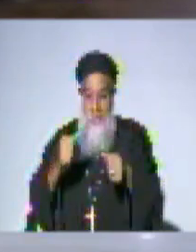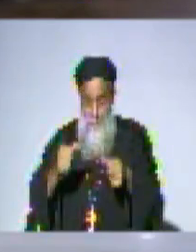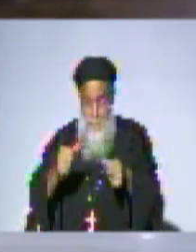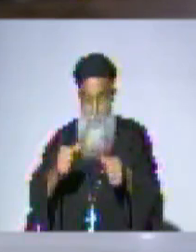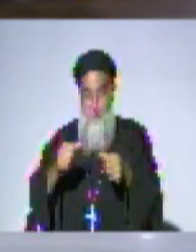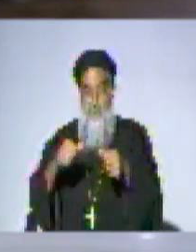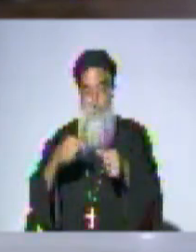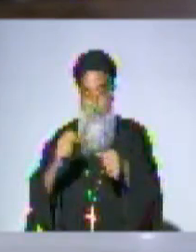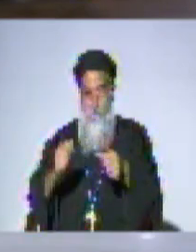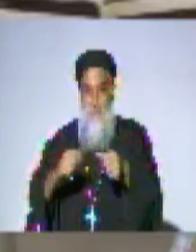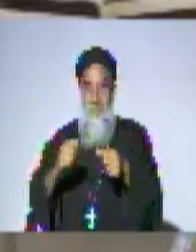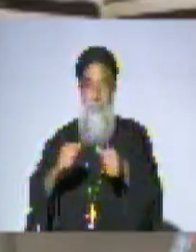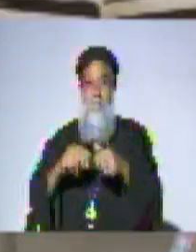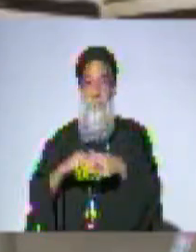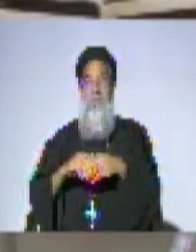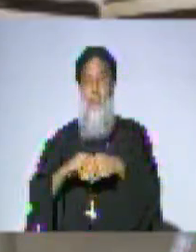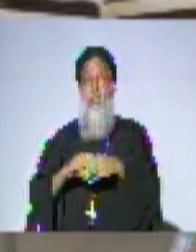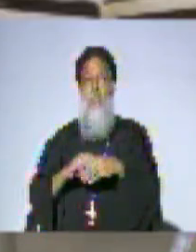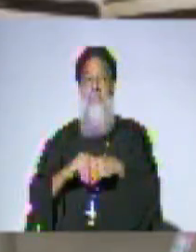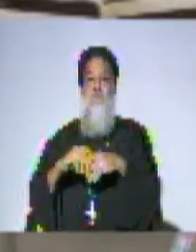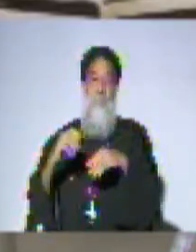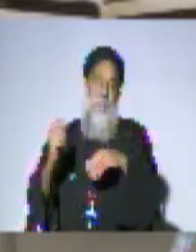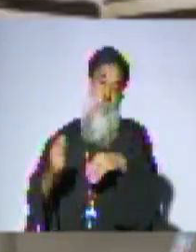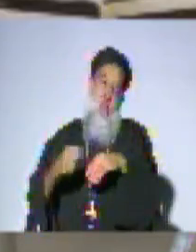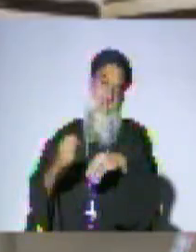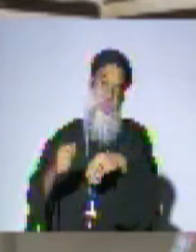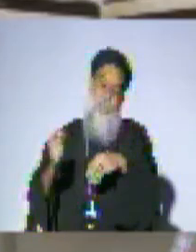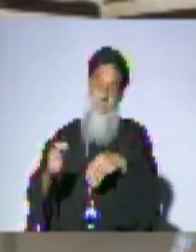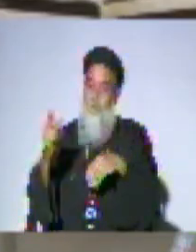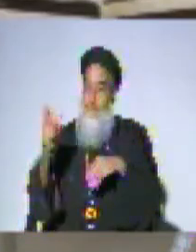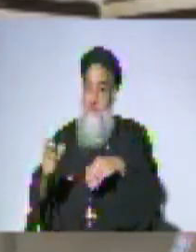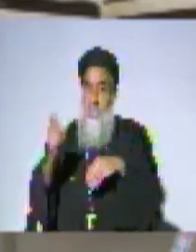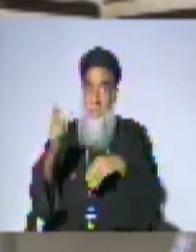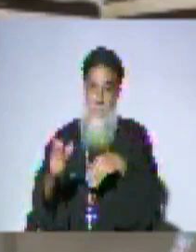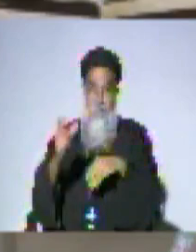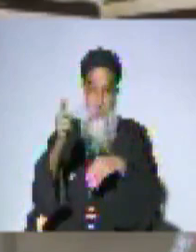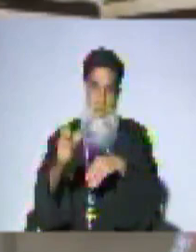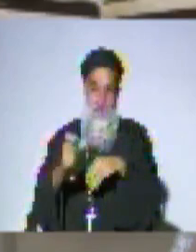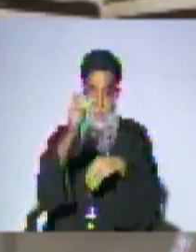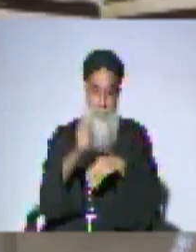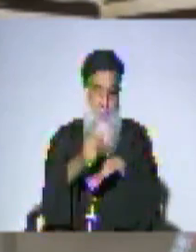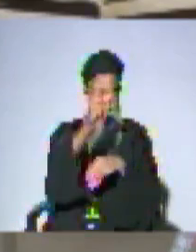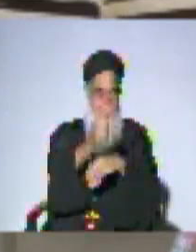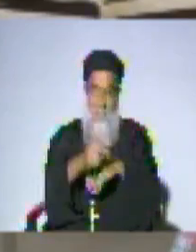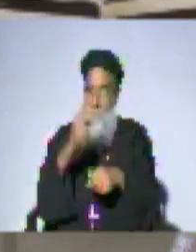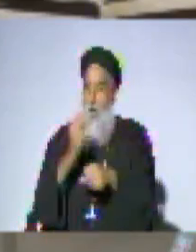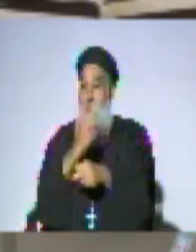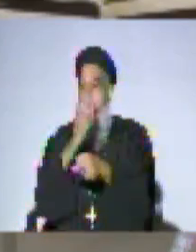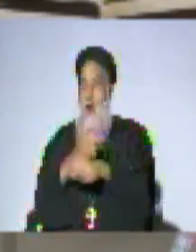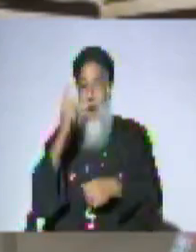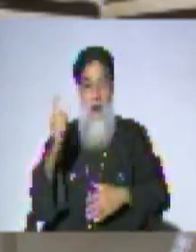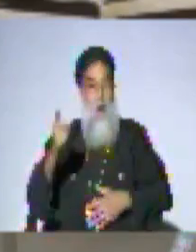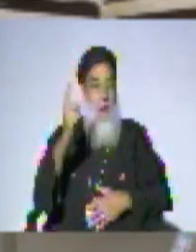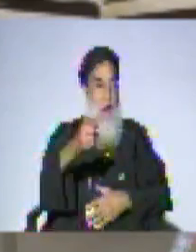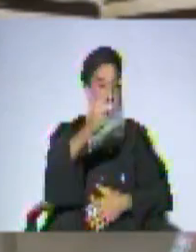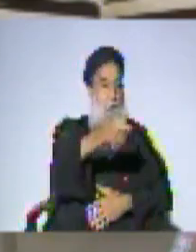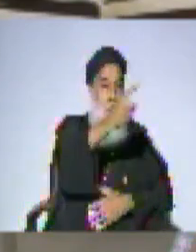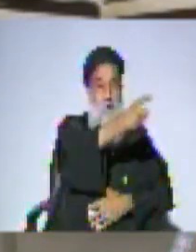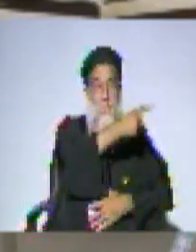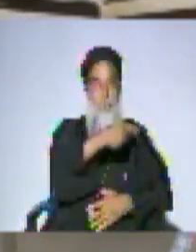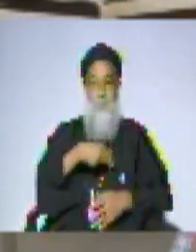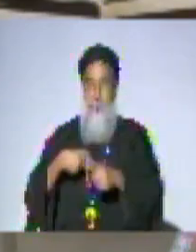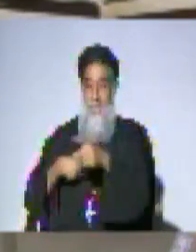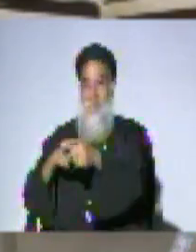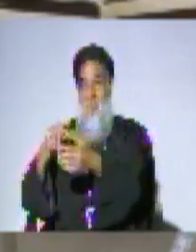على الأرض؟ كان بيكتب حاجات. كان بيكتب خطية اللي جاي يرميها بالحجر، يعني عايز يقول